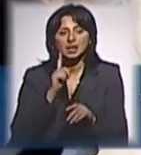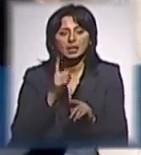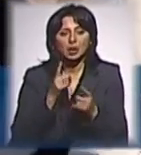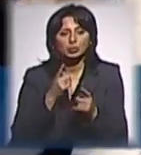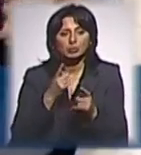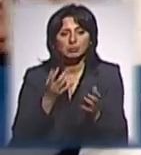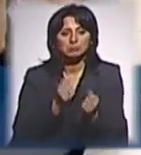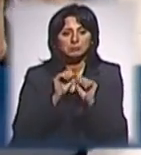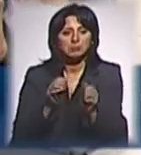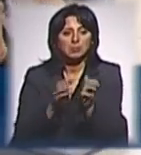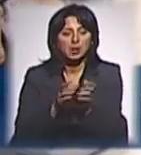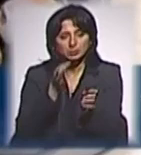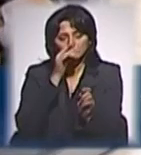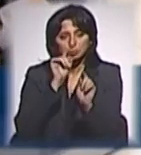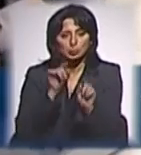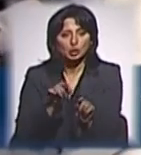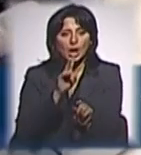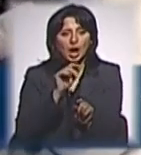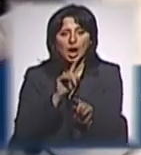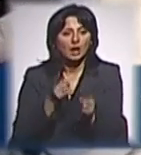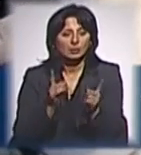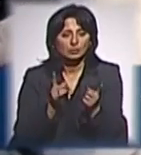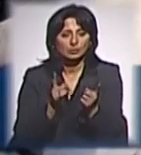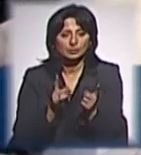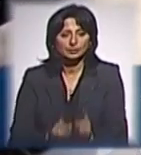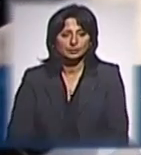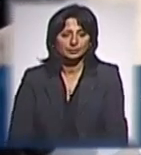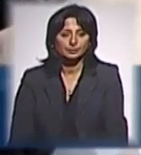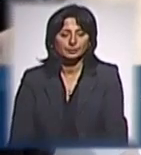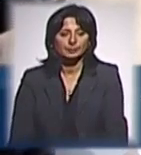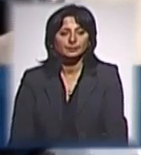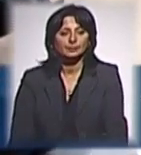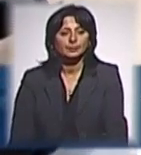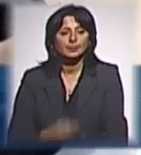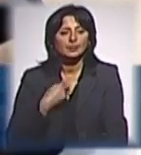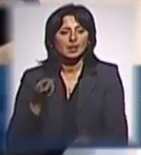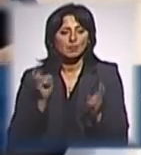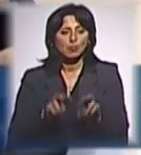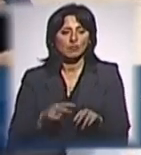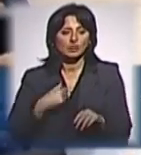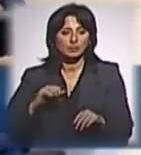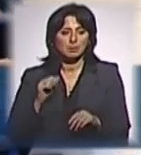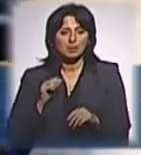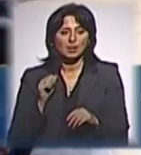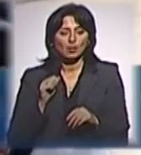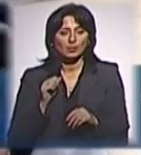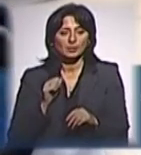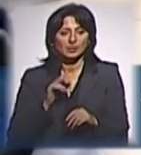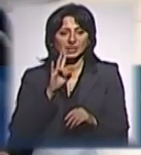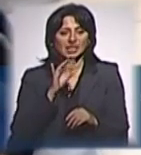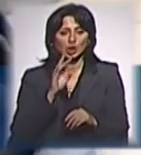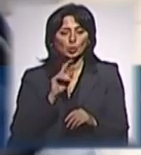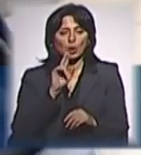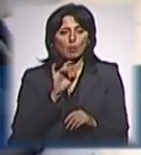გამოც უჭერთ ამ გუნდს ხარს და კერძოდ კახა კუკავას? მე მოვედი აქ ჩემი მეგობრის ნინუკა